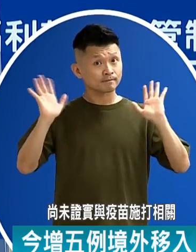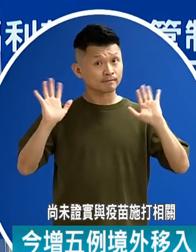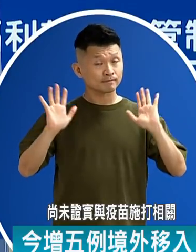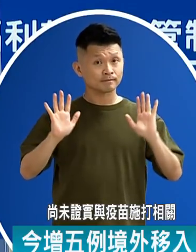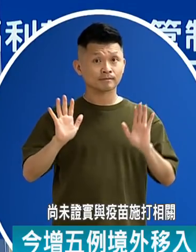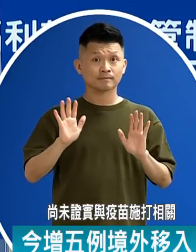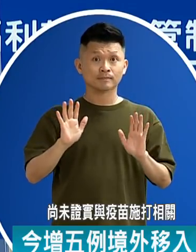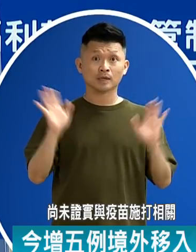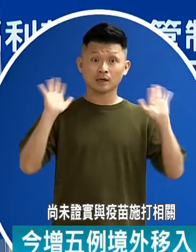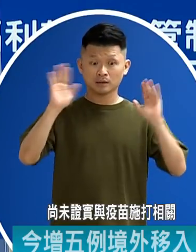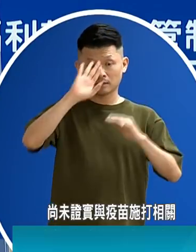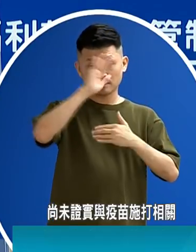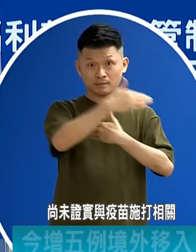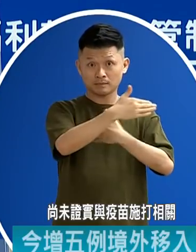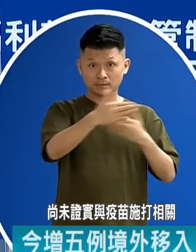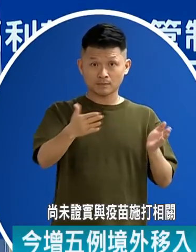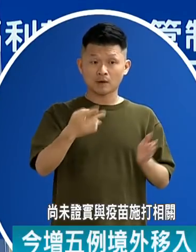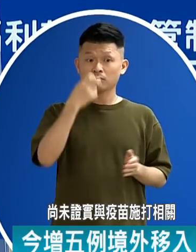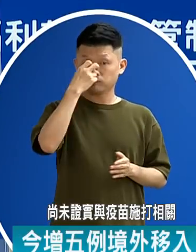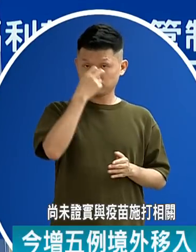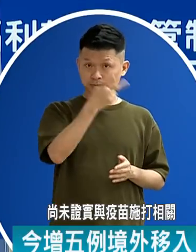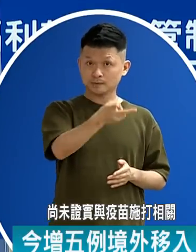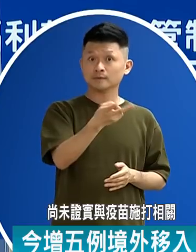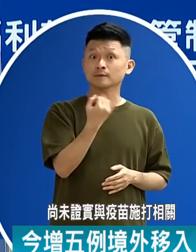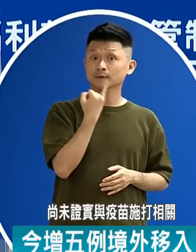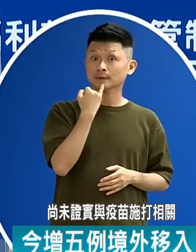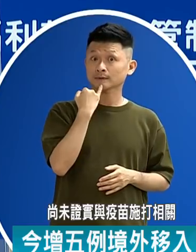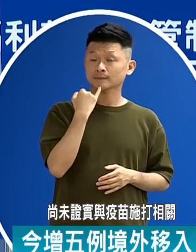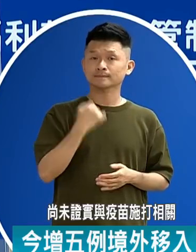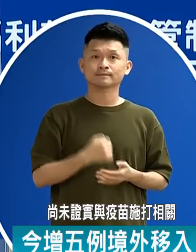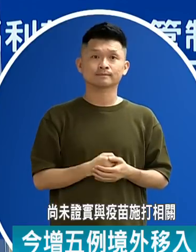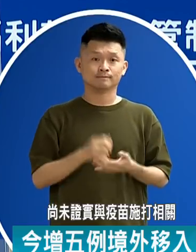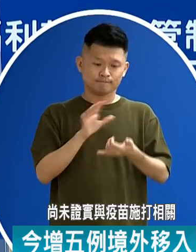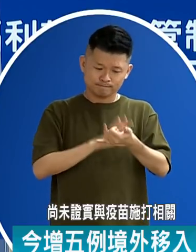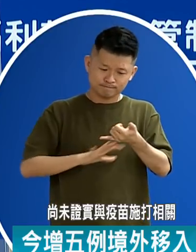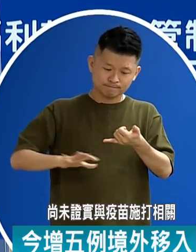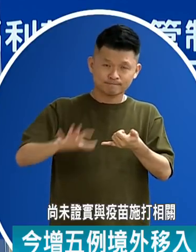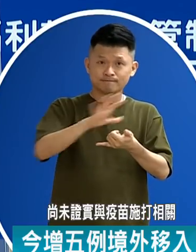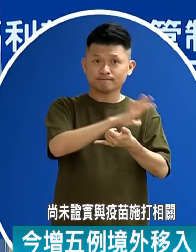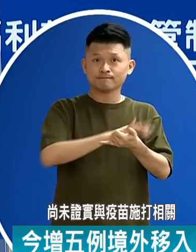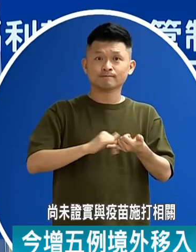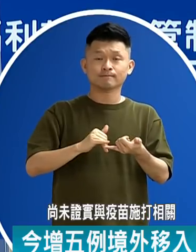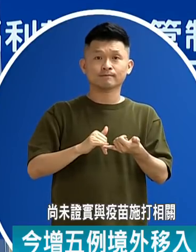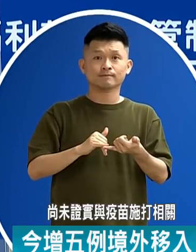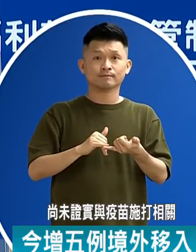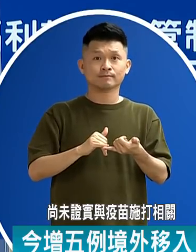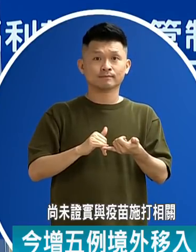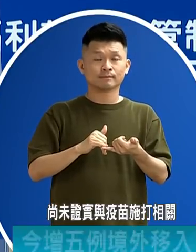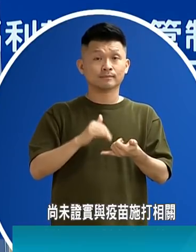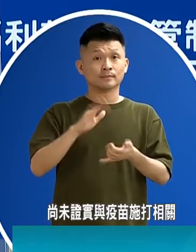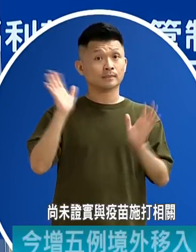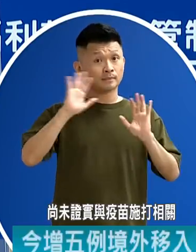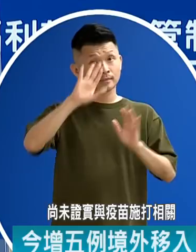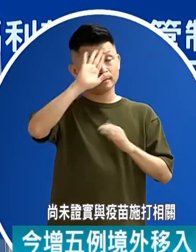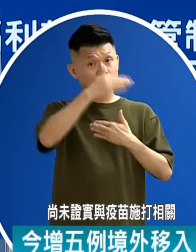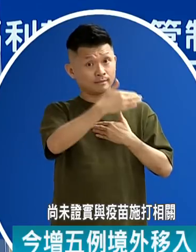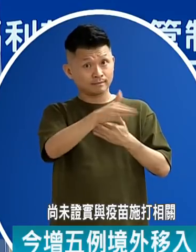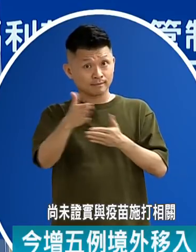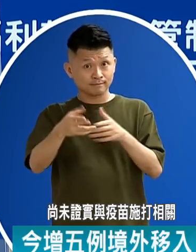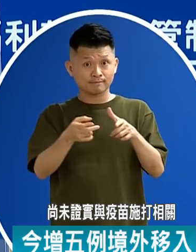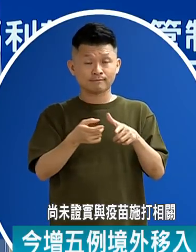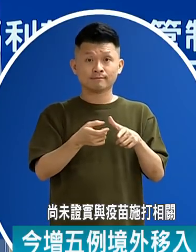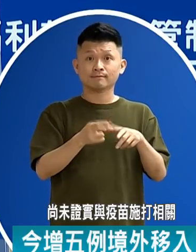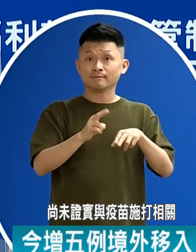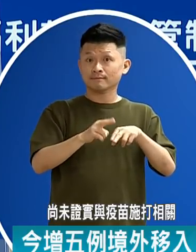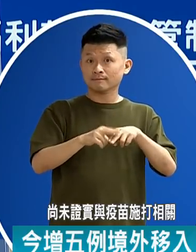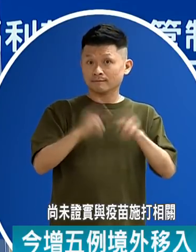探病的儿童病房，是包含在这一次哈，这儿童病房是全国的哈医院里面的儿童病房，我们有开放。